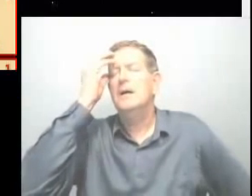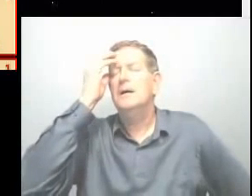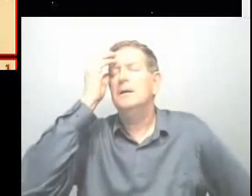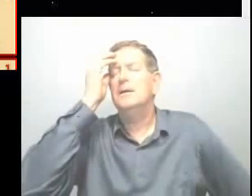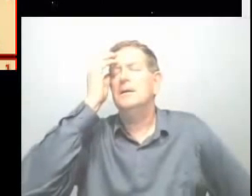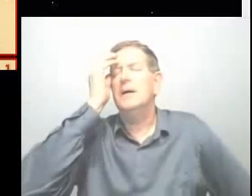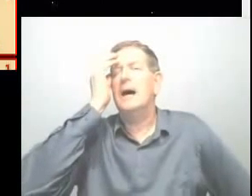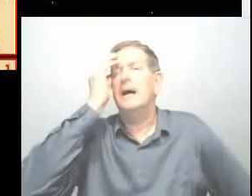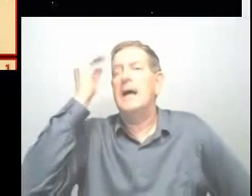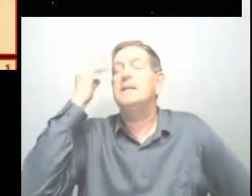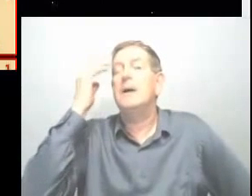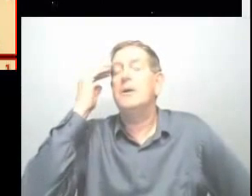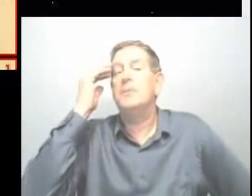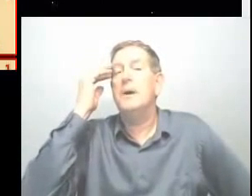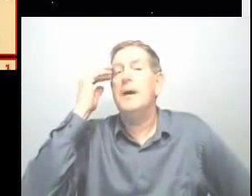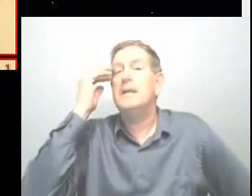peut-être